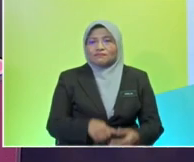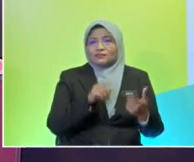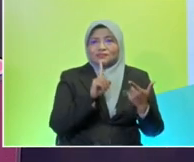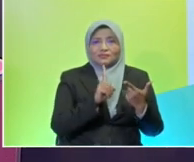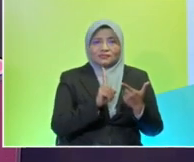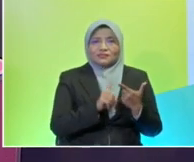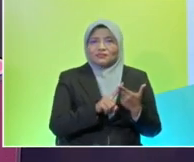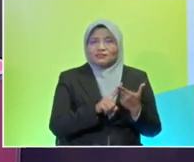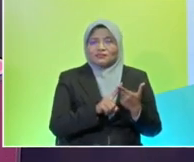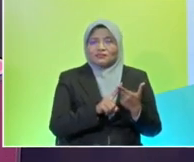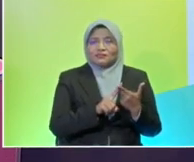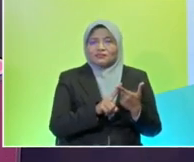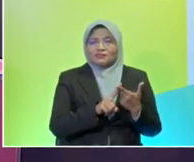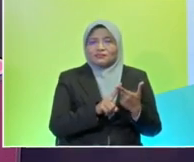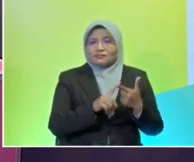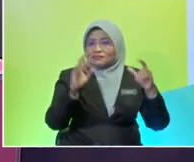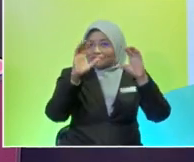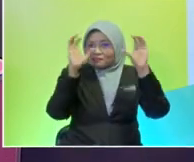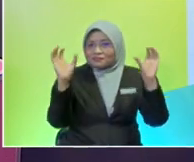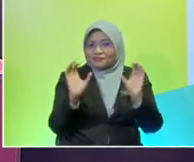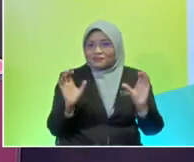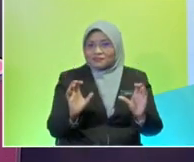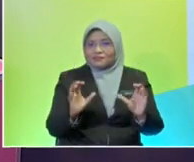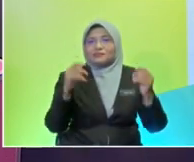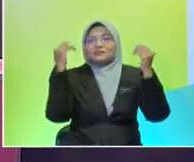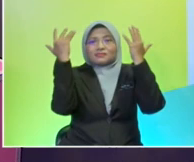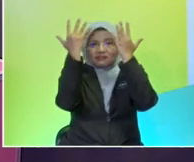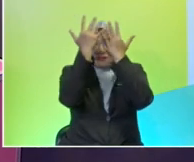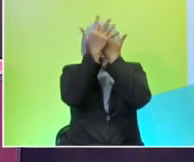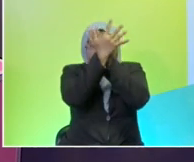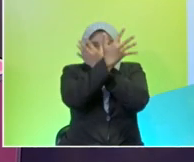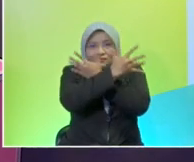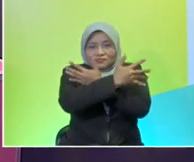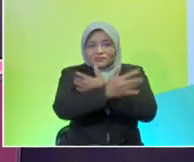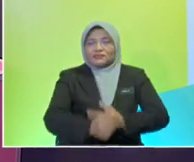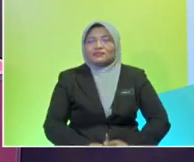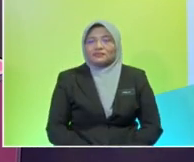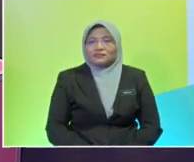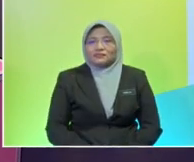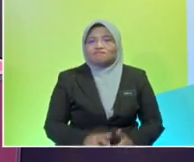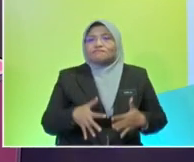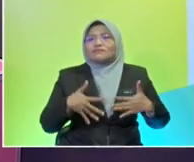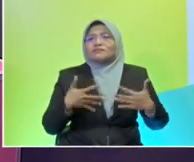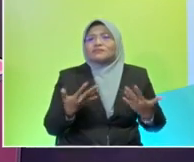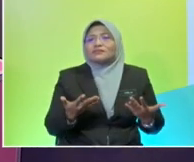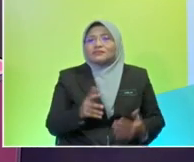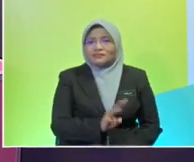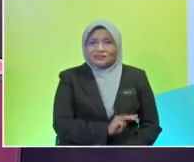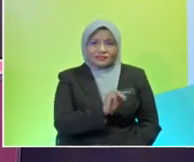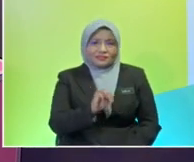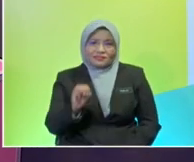yang ini kita ada cuaca mendung mendung Bagaimana murid di rumah